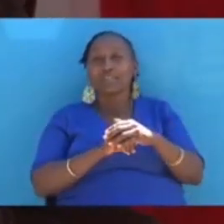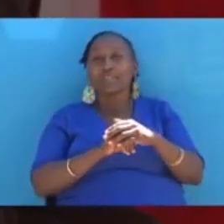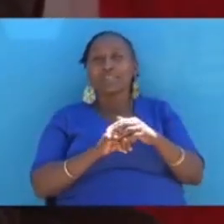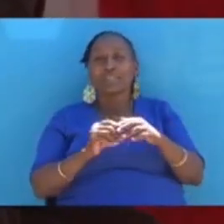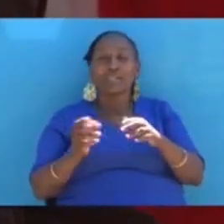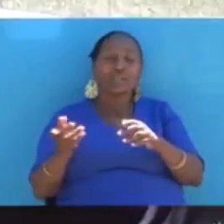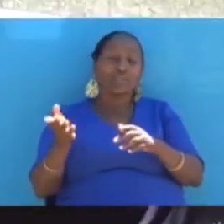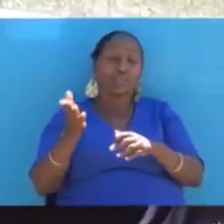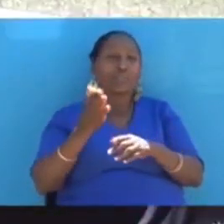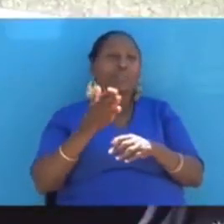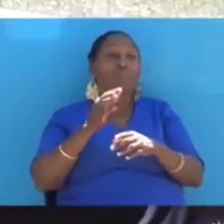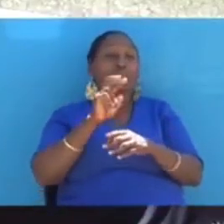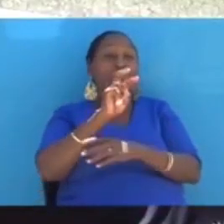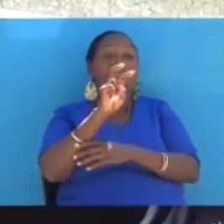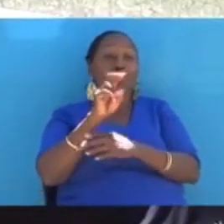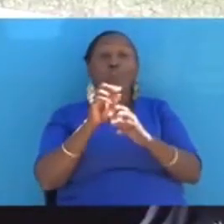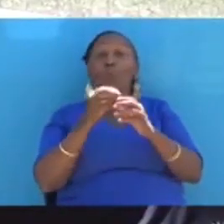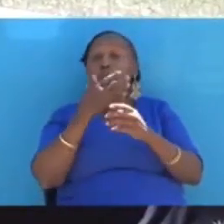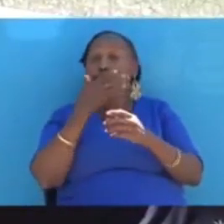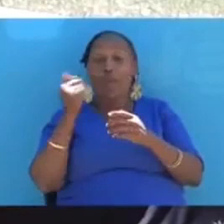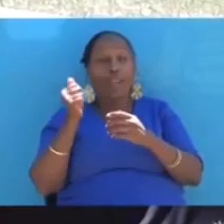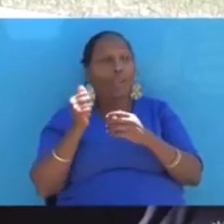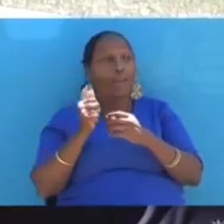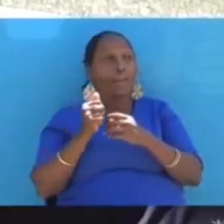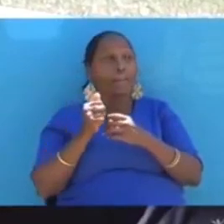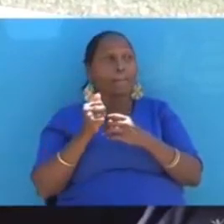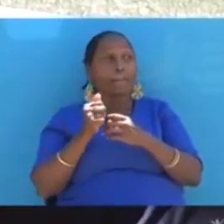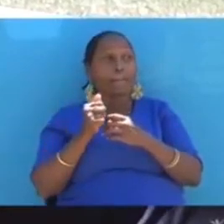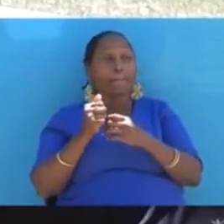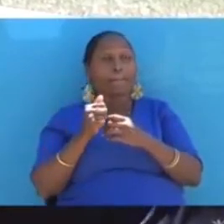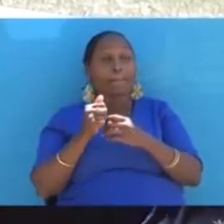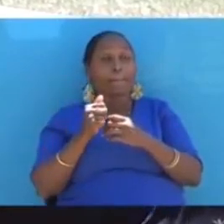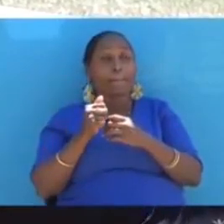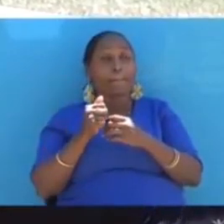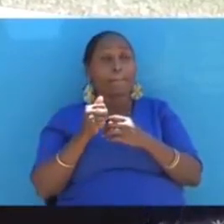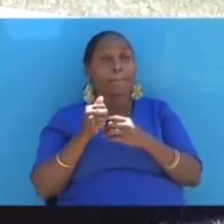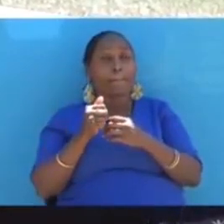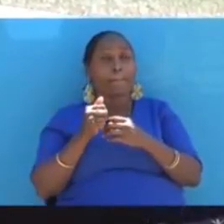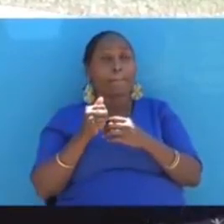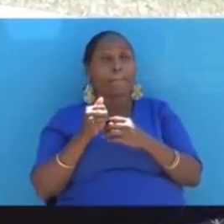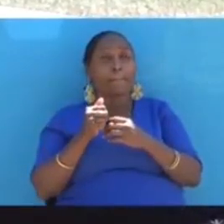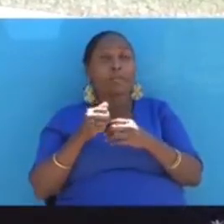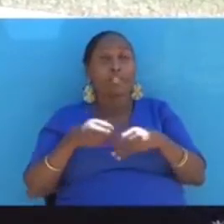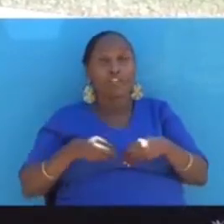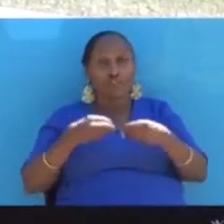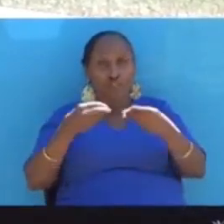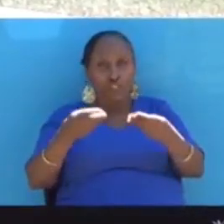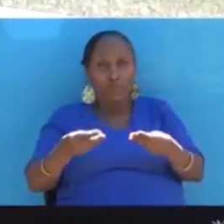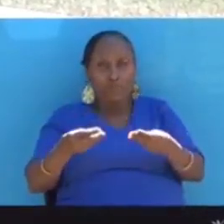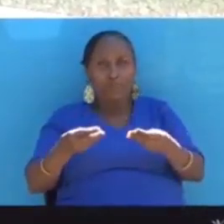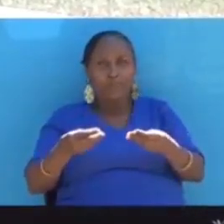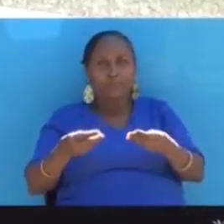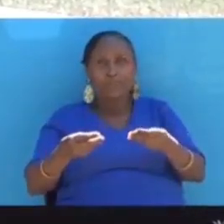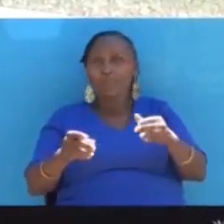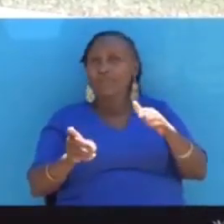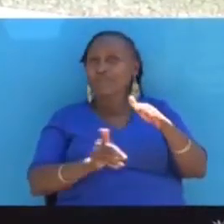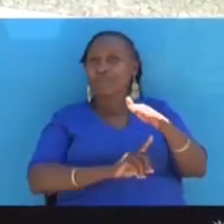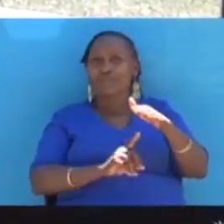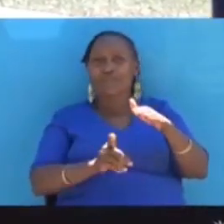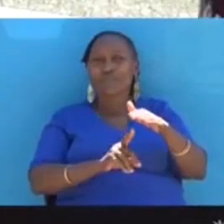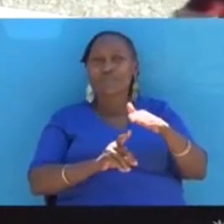kuja hapa wakuona vizuri. Huyu waziri amepewa wizara